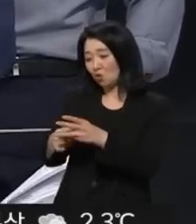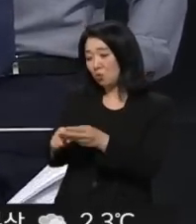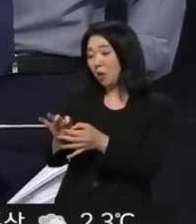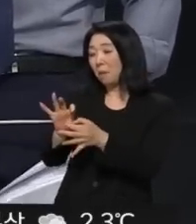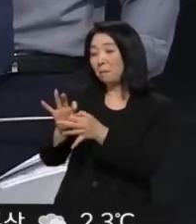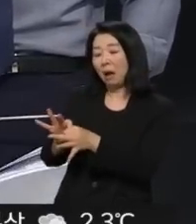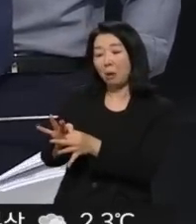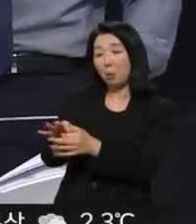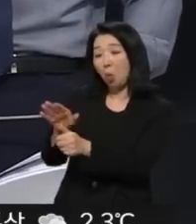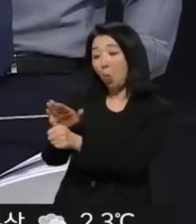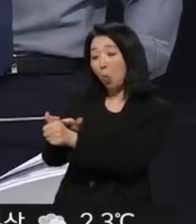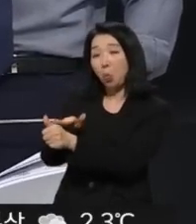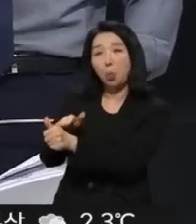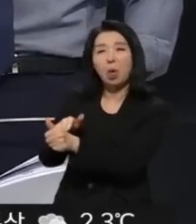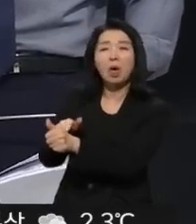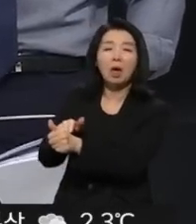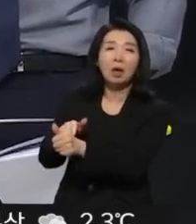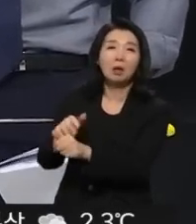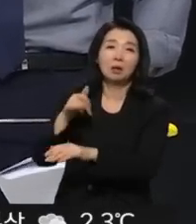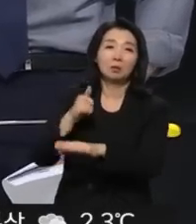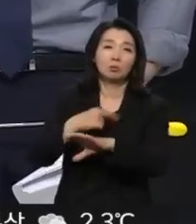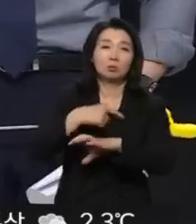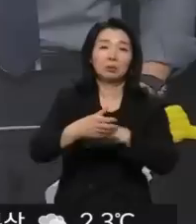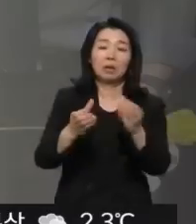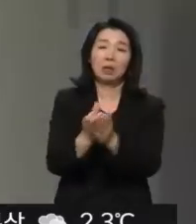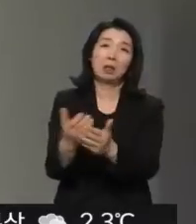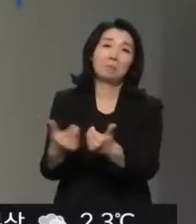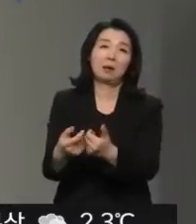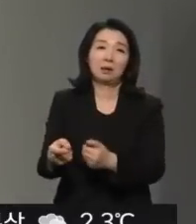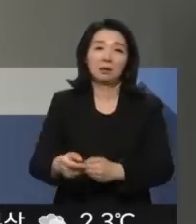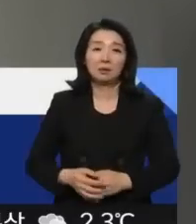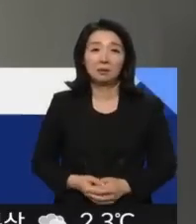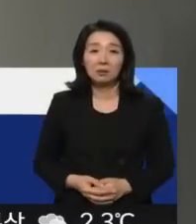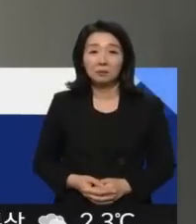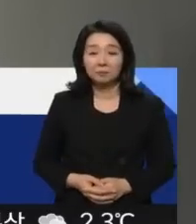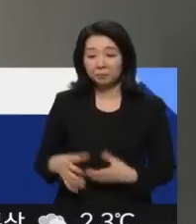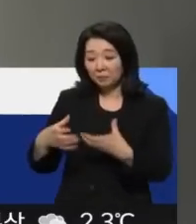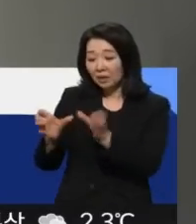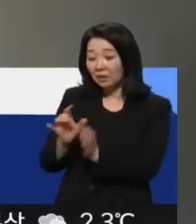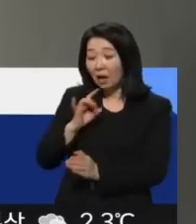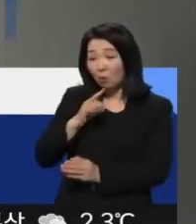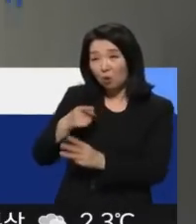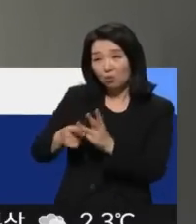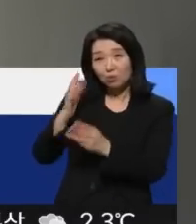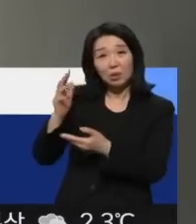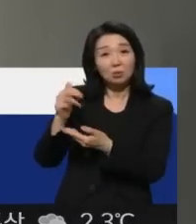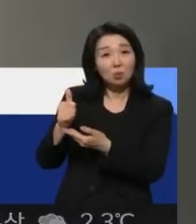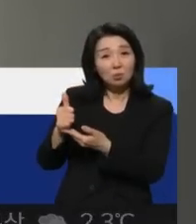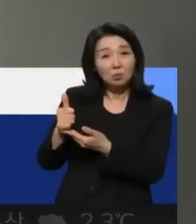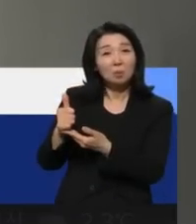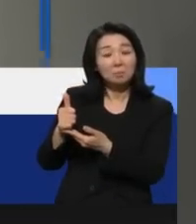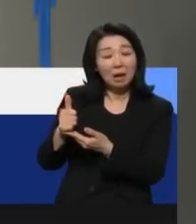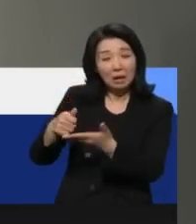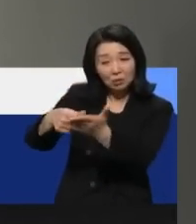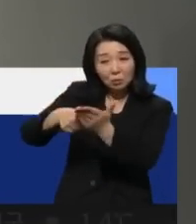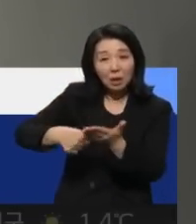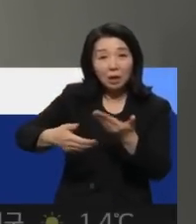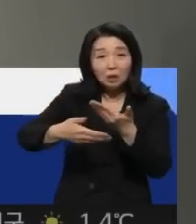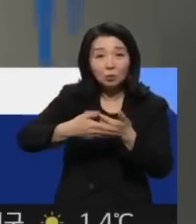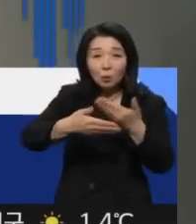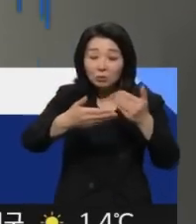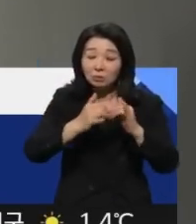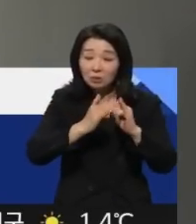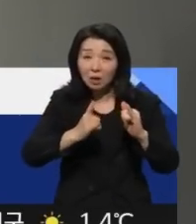대한 반감을 불러일으킬 수 있다는 겁니다. 당원뿐만 아니라 윤석열 대통령을 찍은 분들의